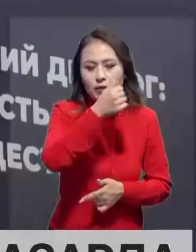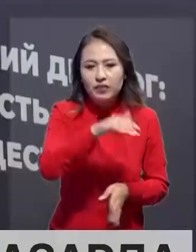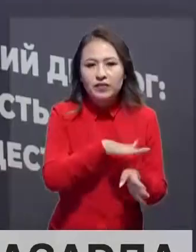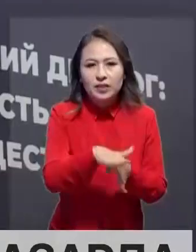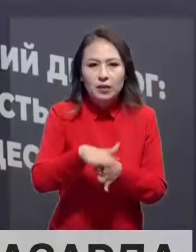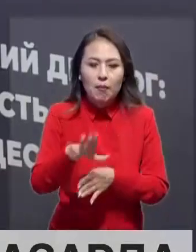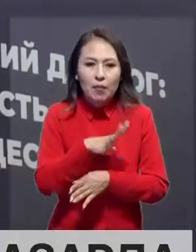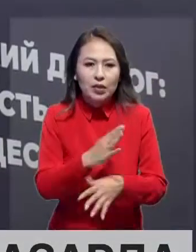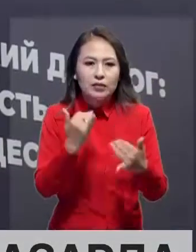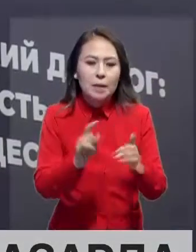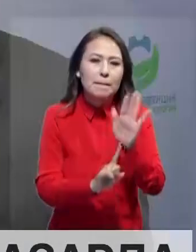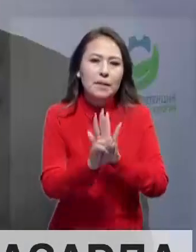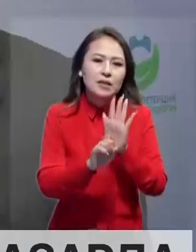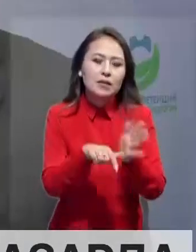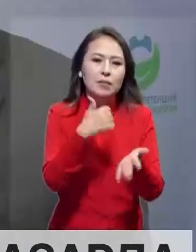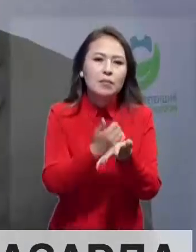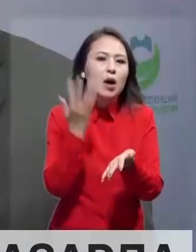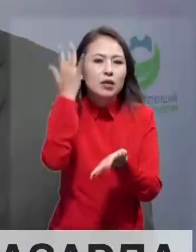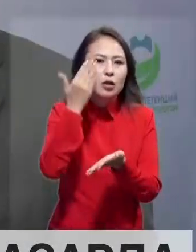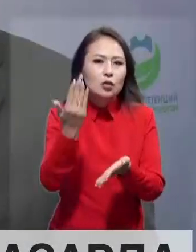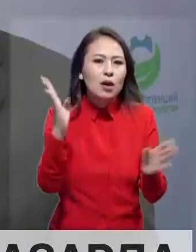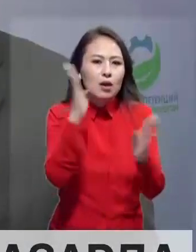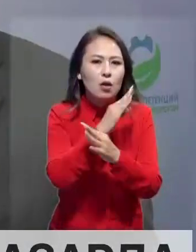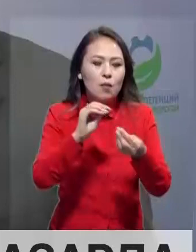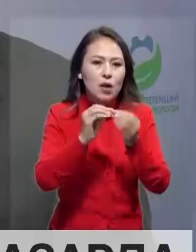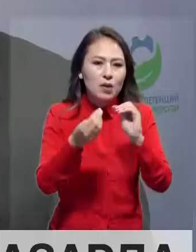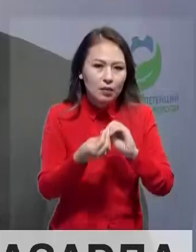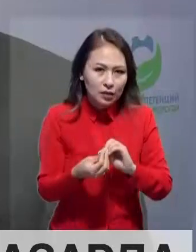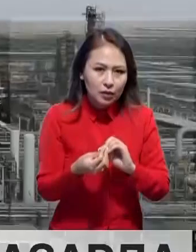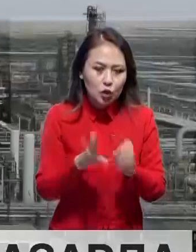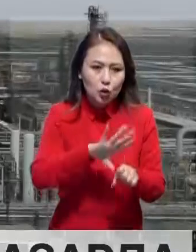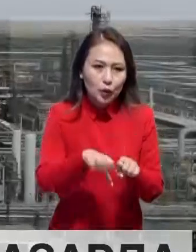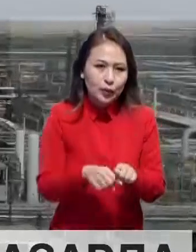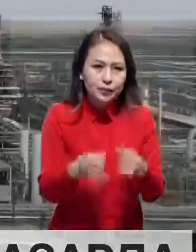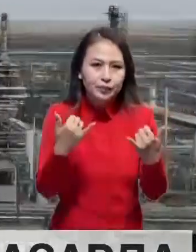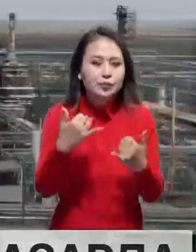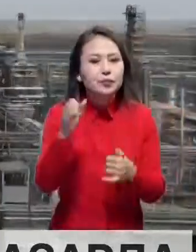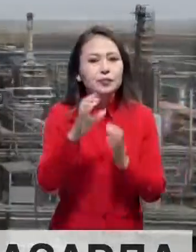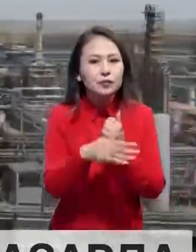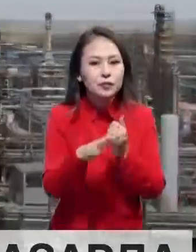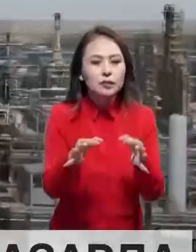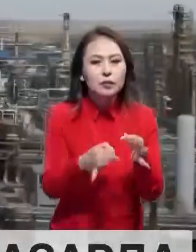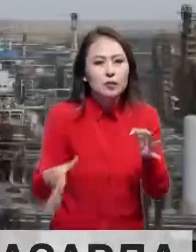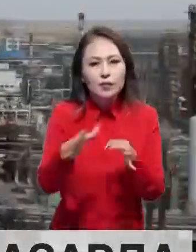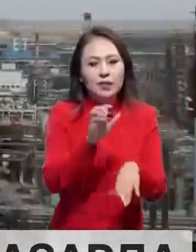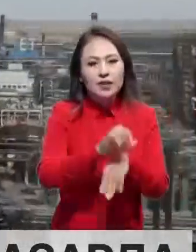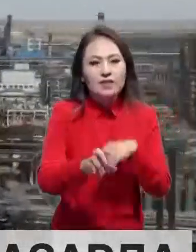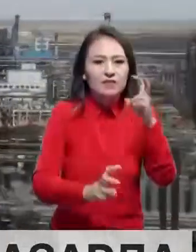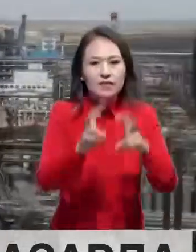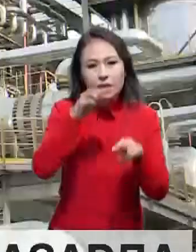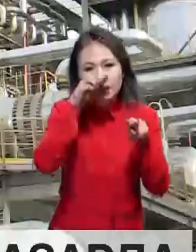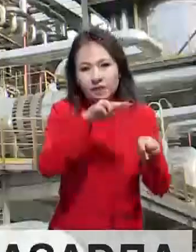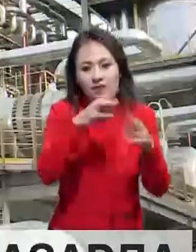асырылады. Оның басты мақсаты, яғни сол экологиялық проблемаларды жою. Қазір Атырау мұнай өңдеу зауытында шығарындыларды